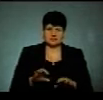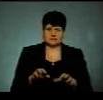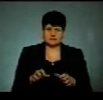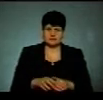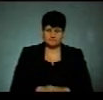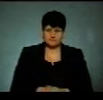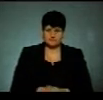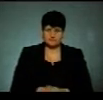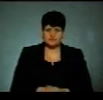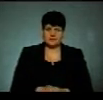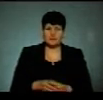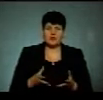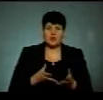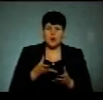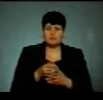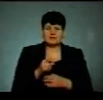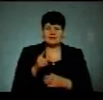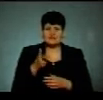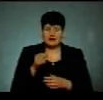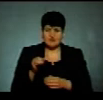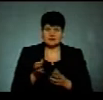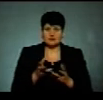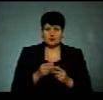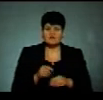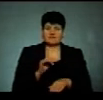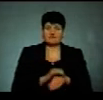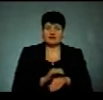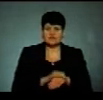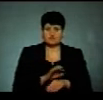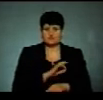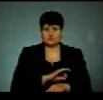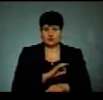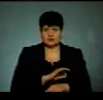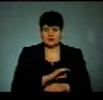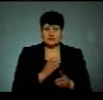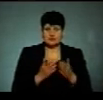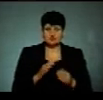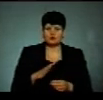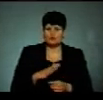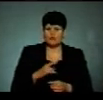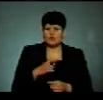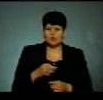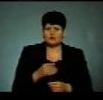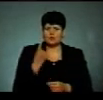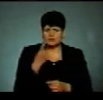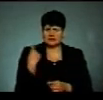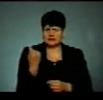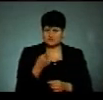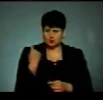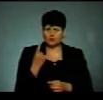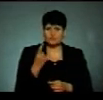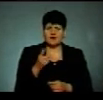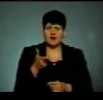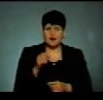їжі? Оплата за газ взагалі розраховується від фактичного споживання. Тобто, якщо був хоча б один куб споживання за